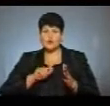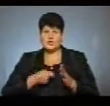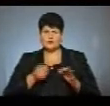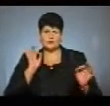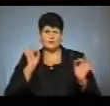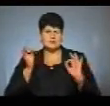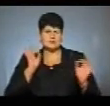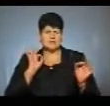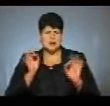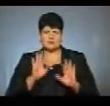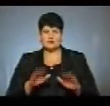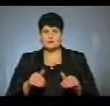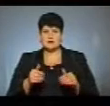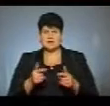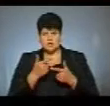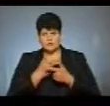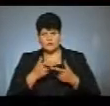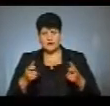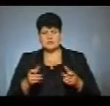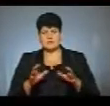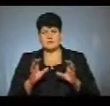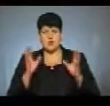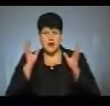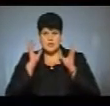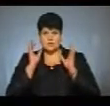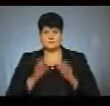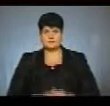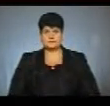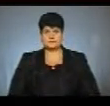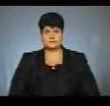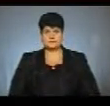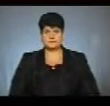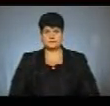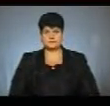Також відбуватиметься передача інформації по радіомережі.